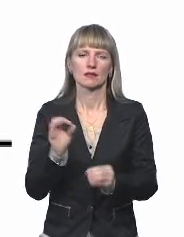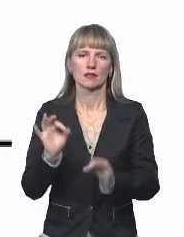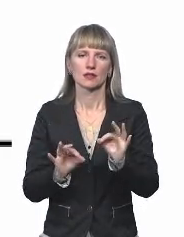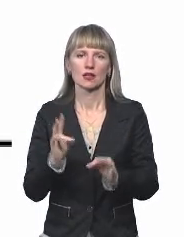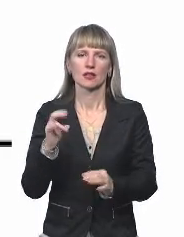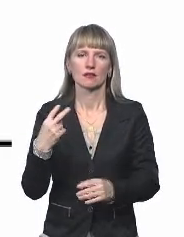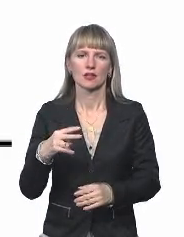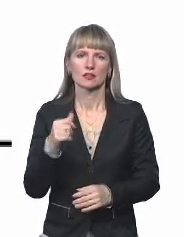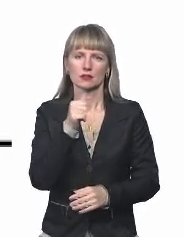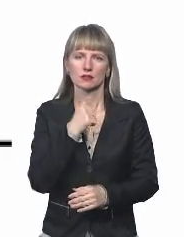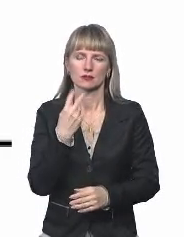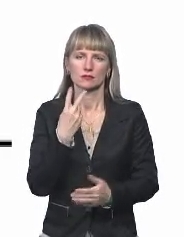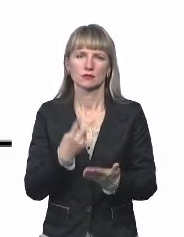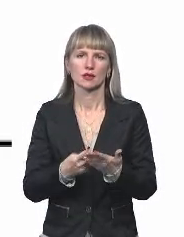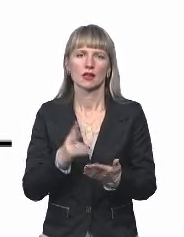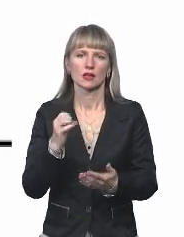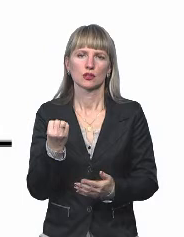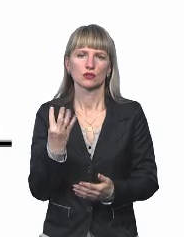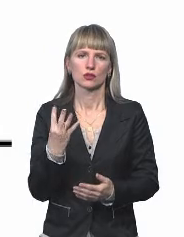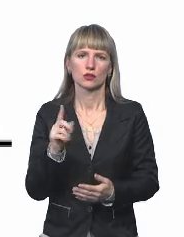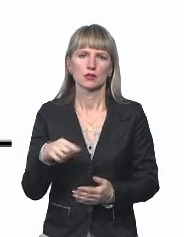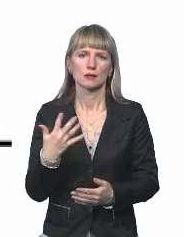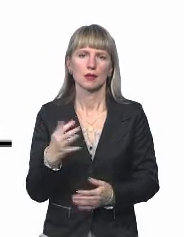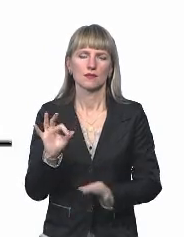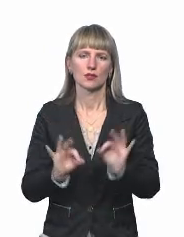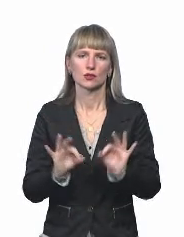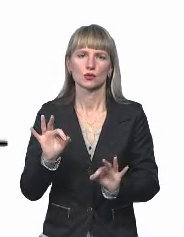10%, на 2020 рік передбачено зростання на 14,5%.